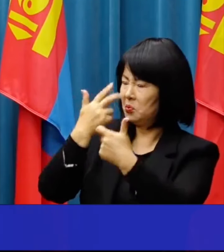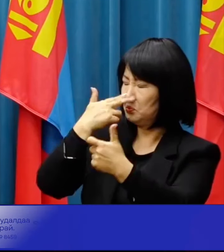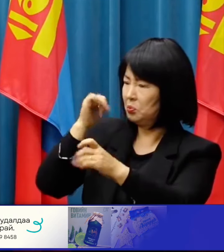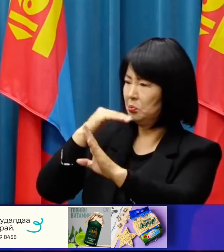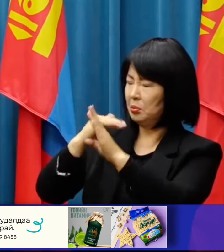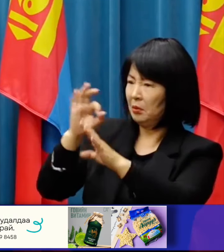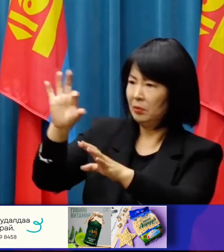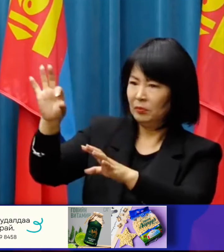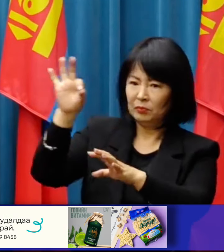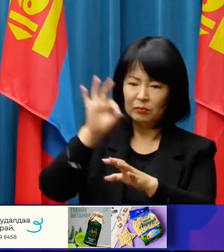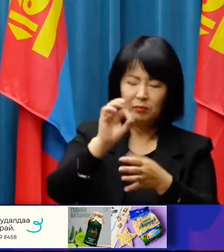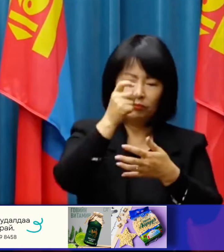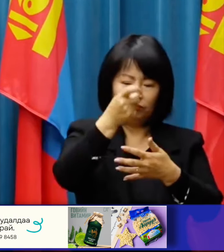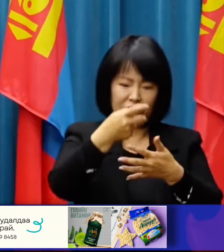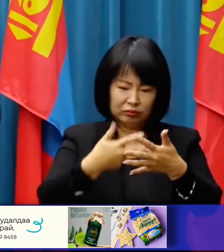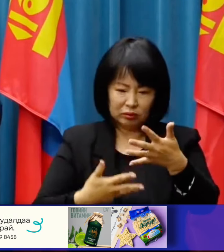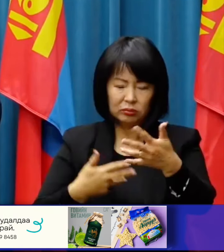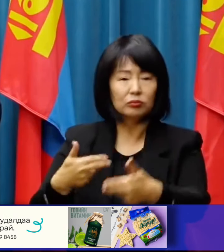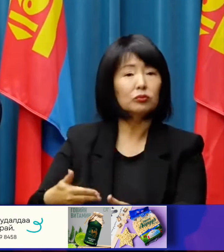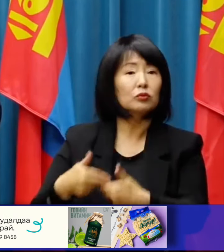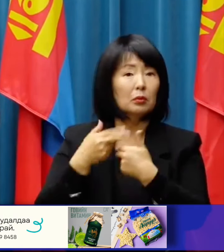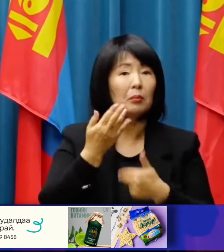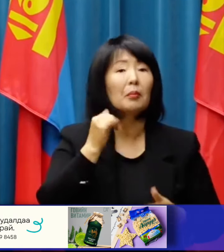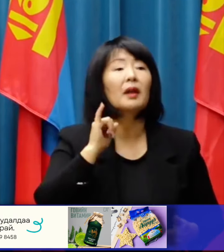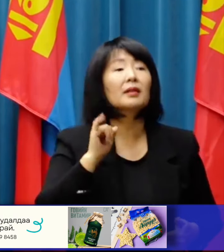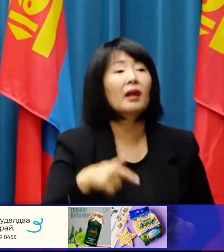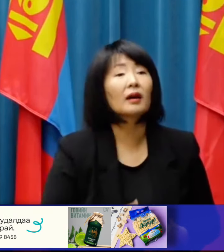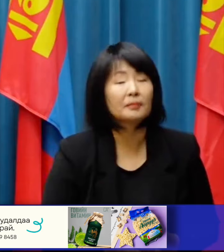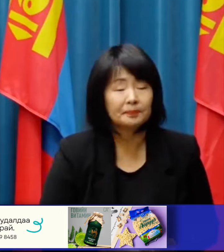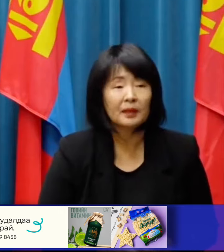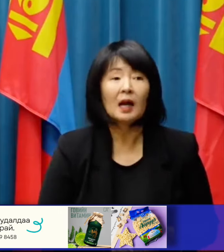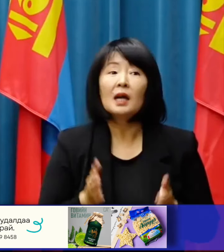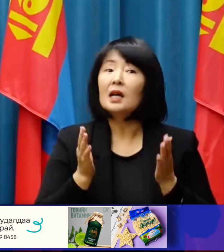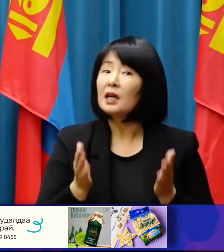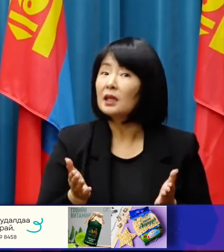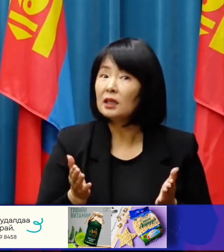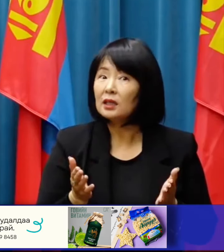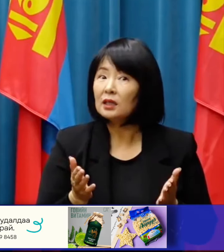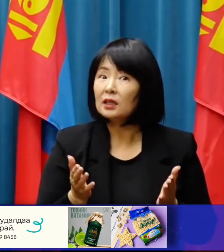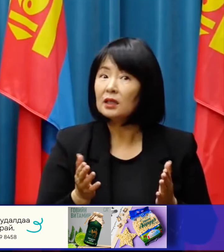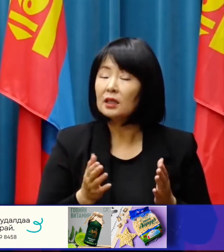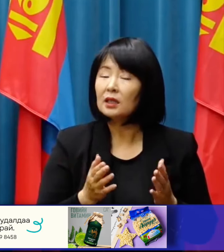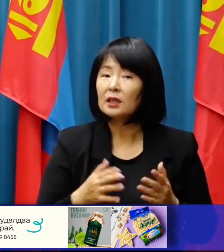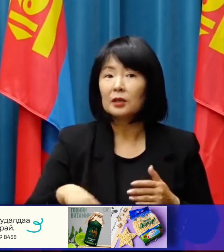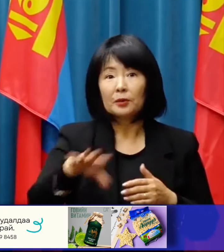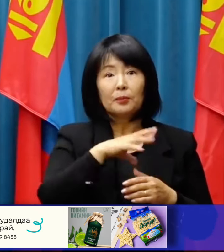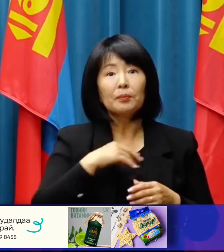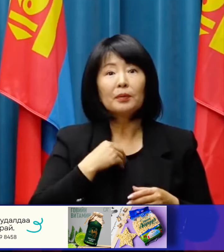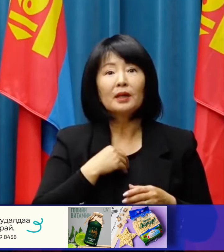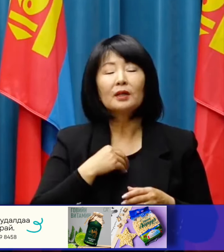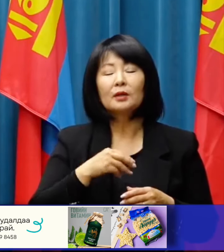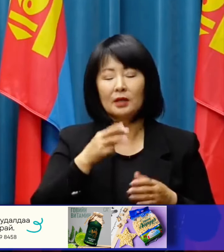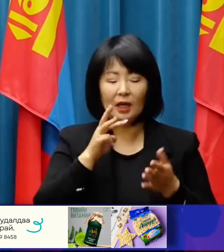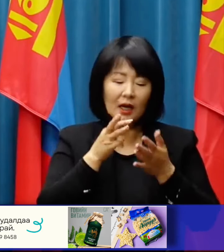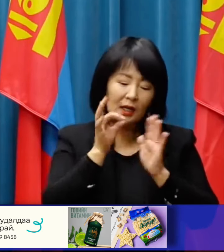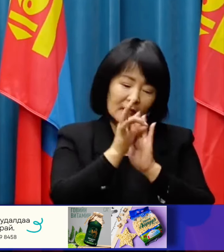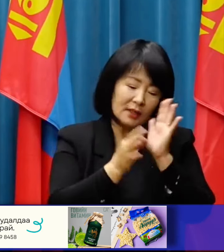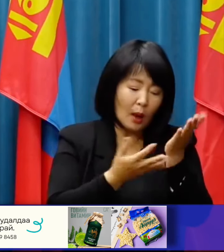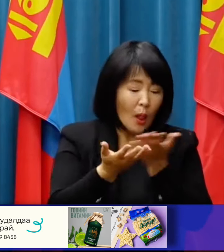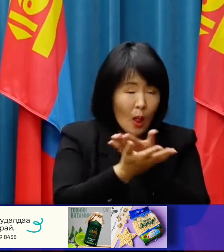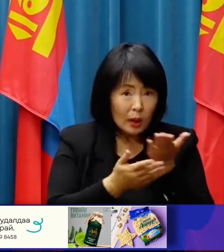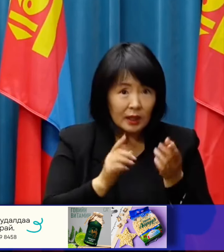дээр шорт лист гаргаж хүртэл тусалдаг. Одоо жагсаалт гаргаж. А үүнийг нь бид бол мэдээж хэлэлцээр хийнэ.